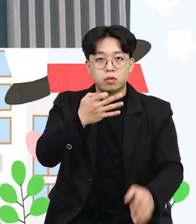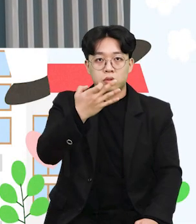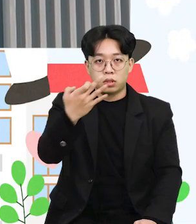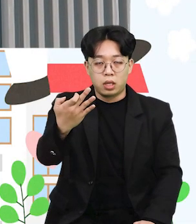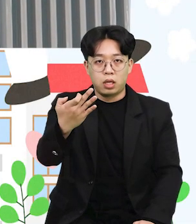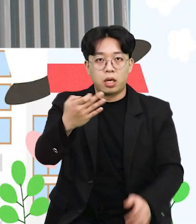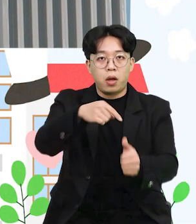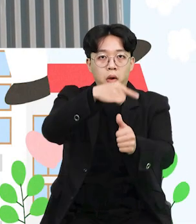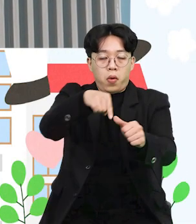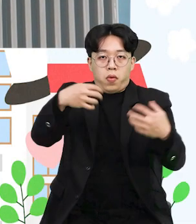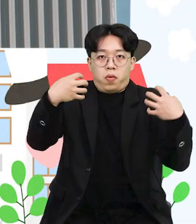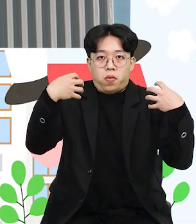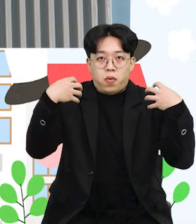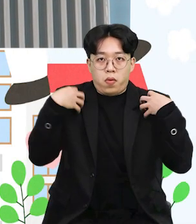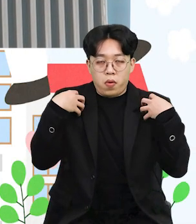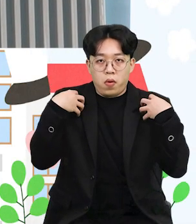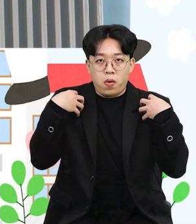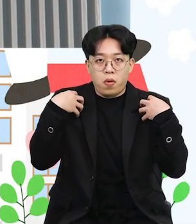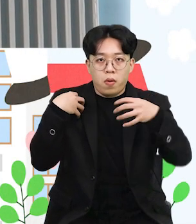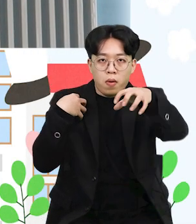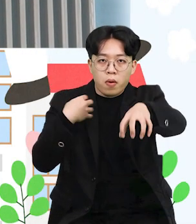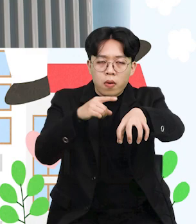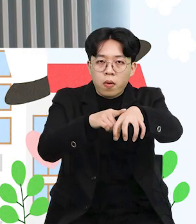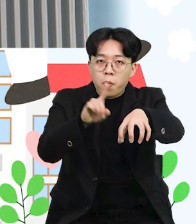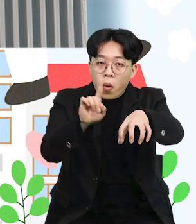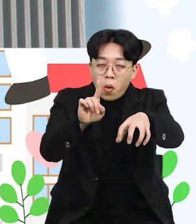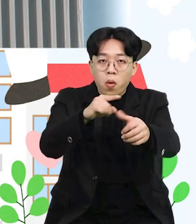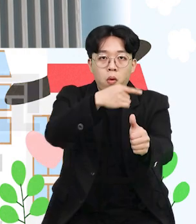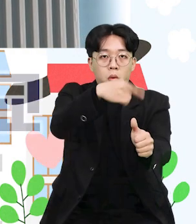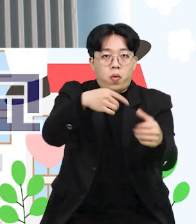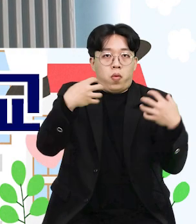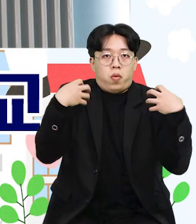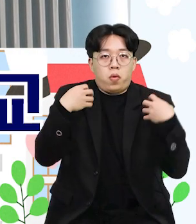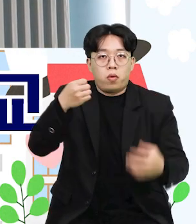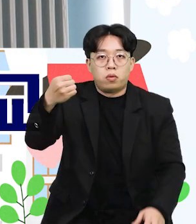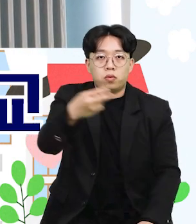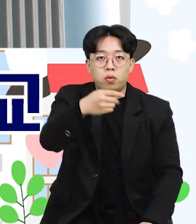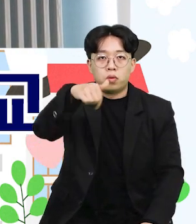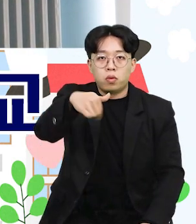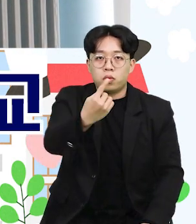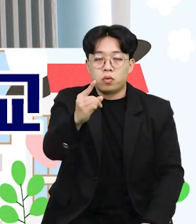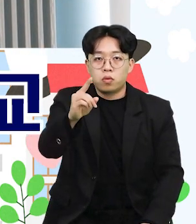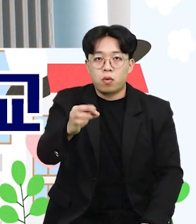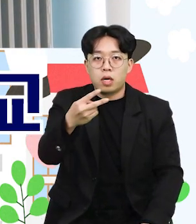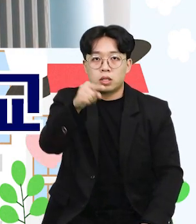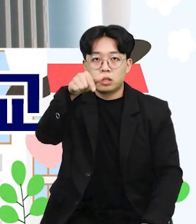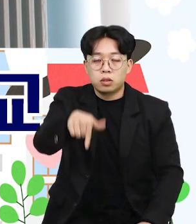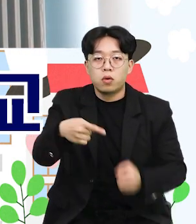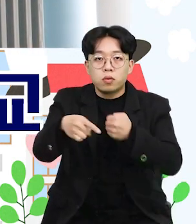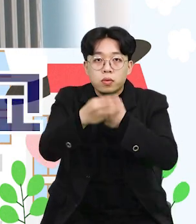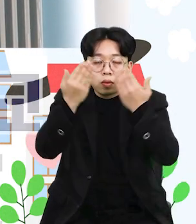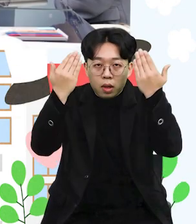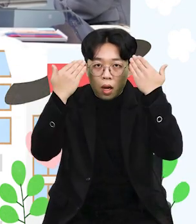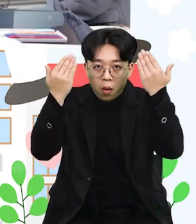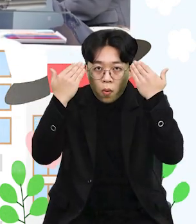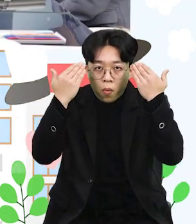광명 씨는 지난 14일 광명교육지원청 나눔배로실에서 광명교육지원청,